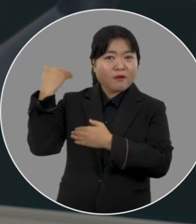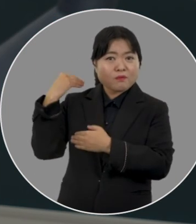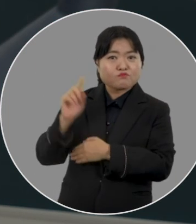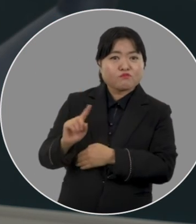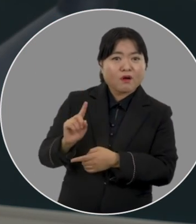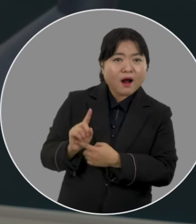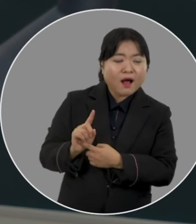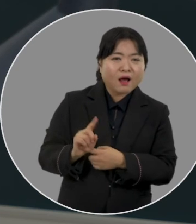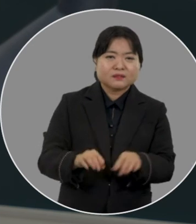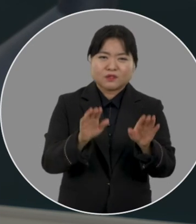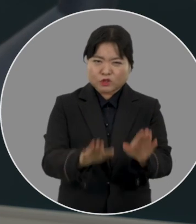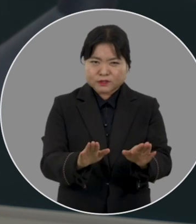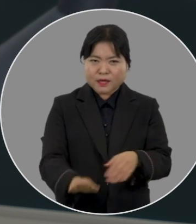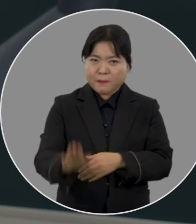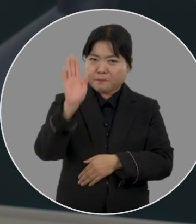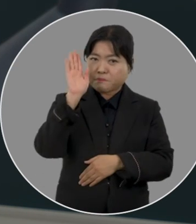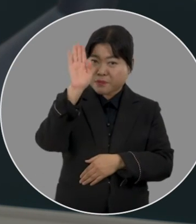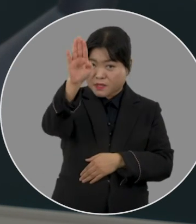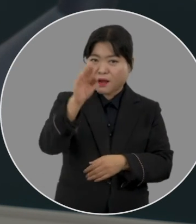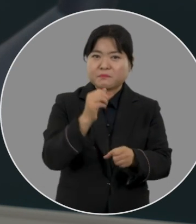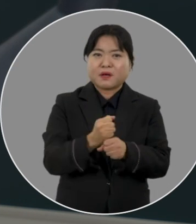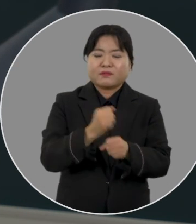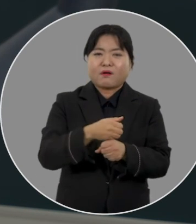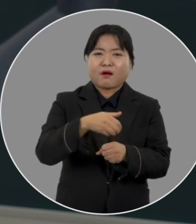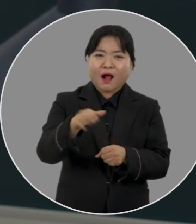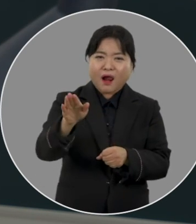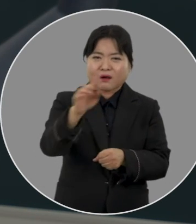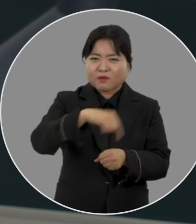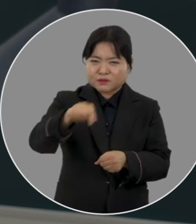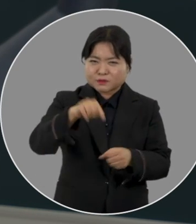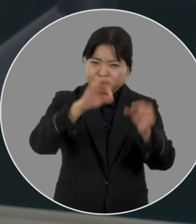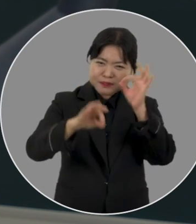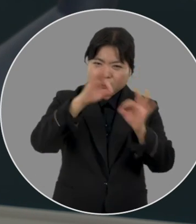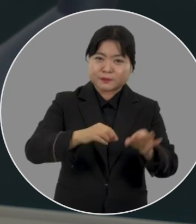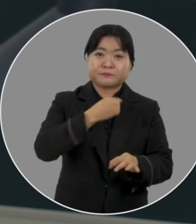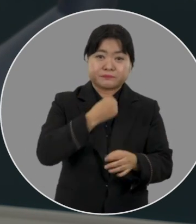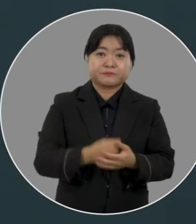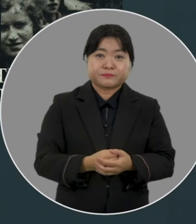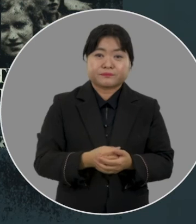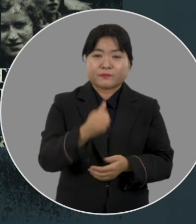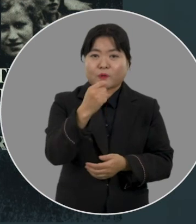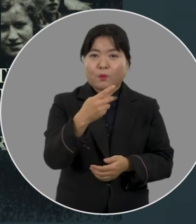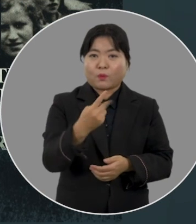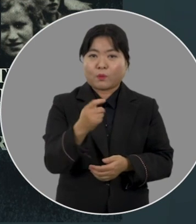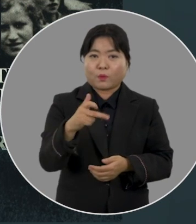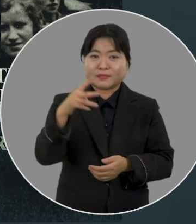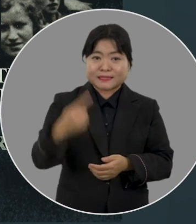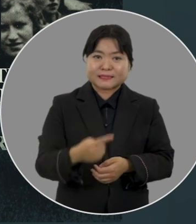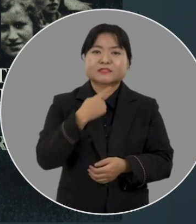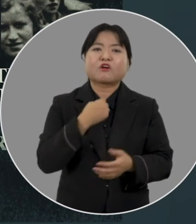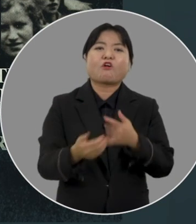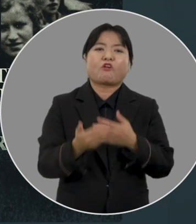과거에서 무언가 현재, 미래를 만들어갈 단서를 좀 찾고자 하는데요. 홀로코스트를